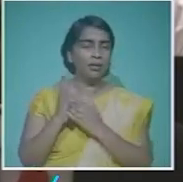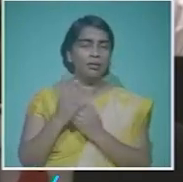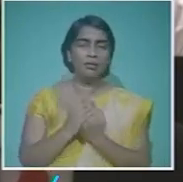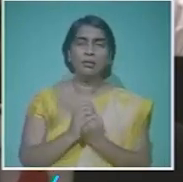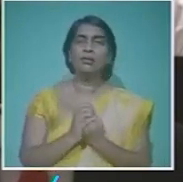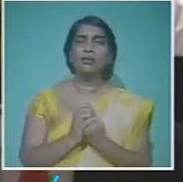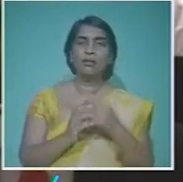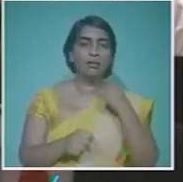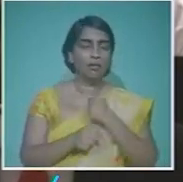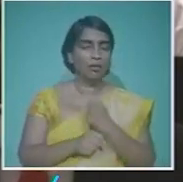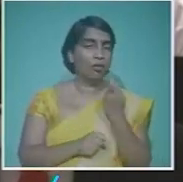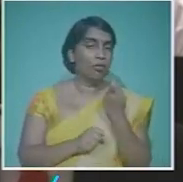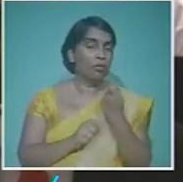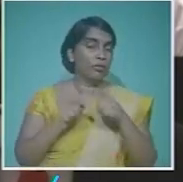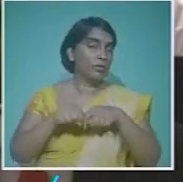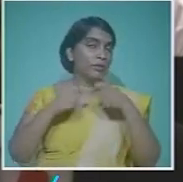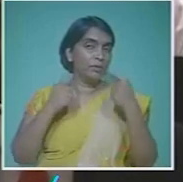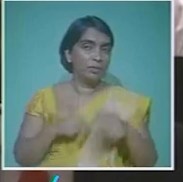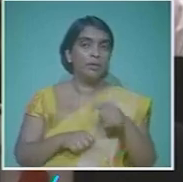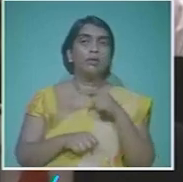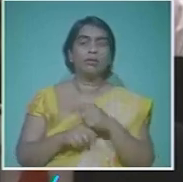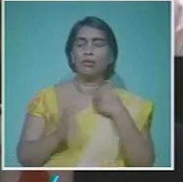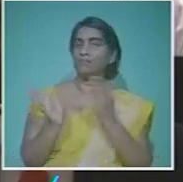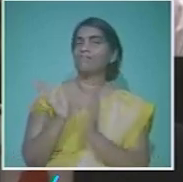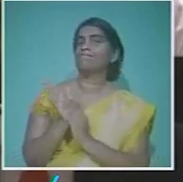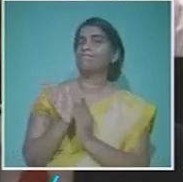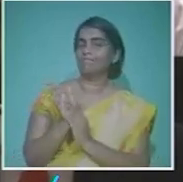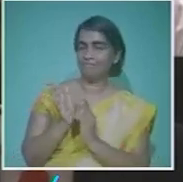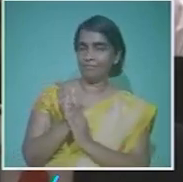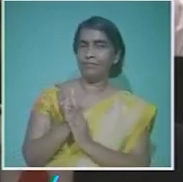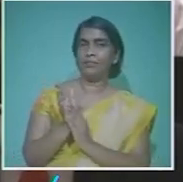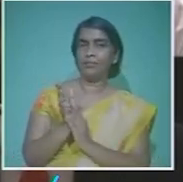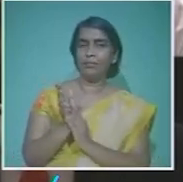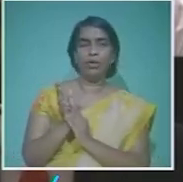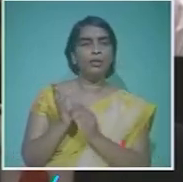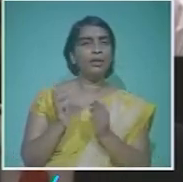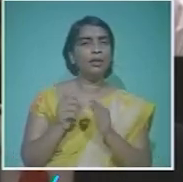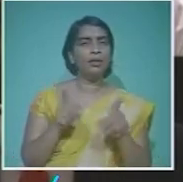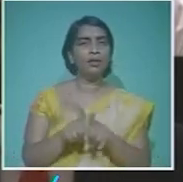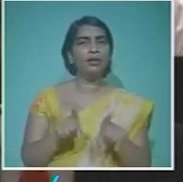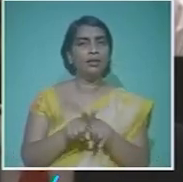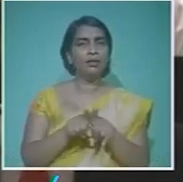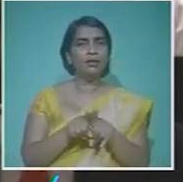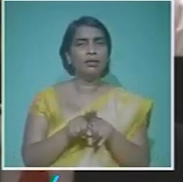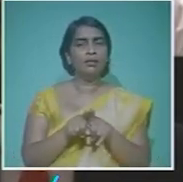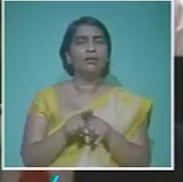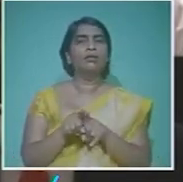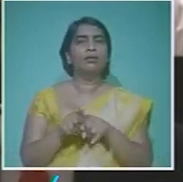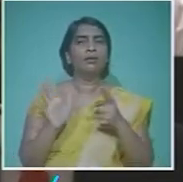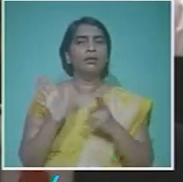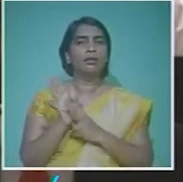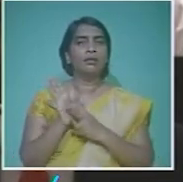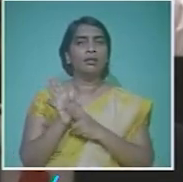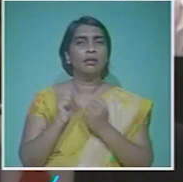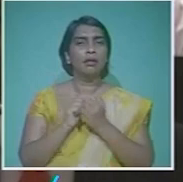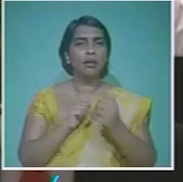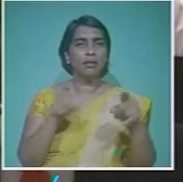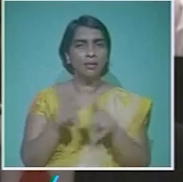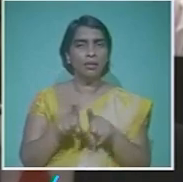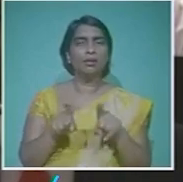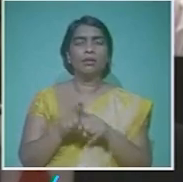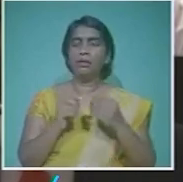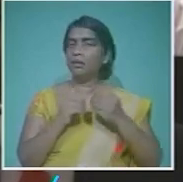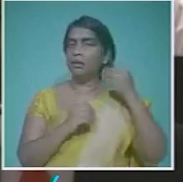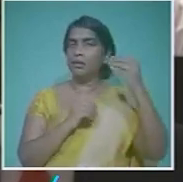කරන්න ආණ්ඩු මුදල් වියදම් කරද්දී අපි අත්පුඩි ගහනවා හැබැයි ඒ ග්‍රාමීය අහිංසක ව්‍යවසායකයා එතනින්